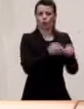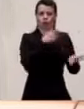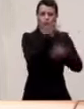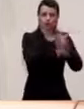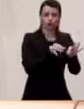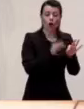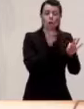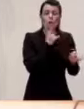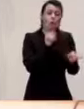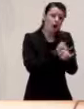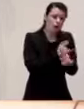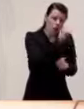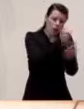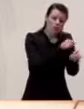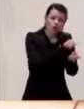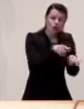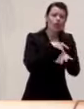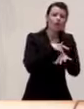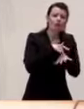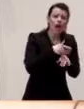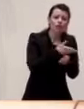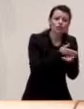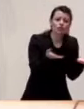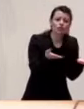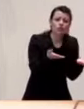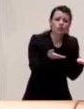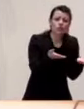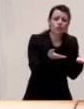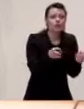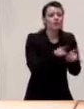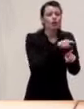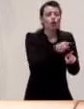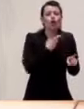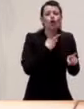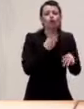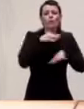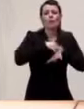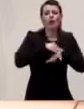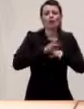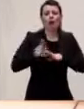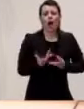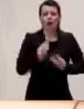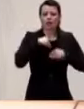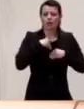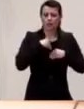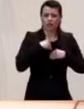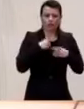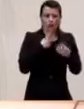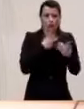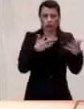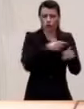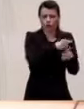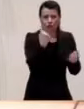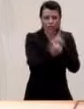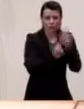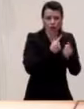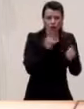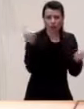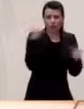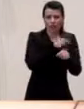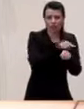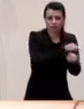più fragili, con maggiori comorbilità e che quindi avevano un rischio maggiore